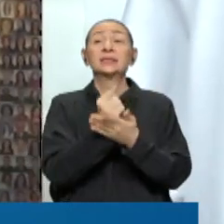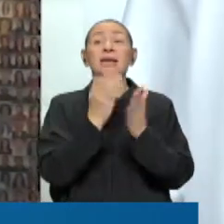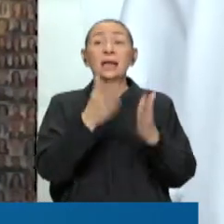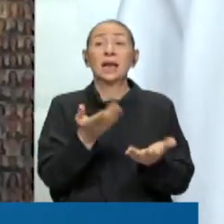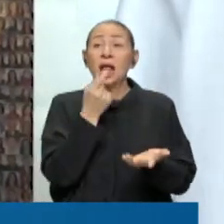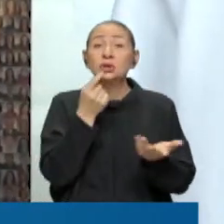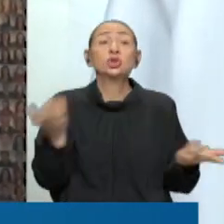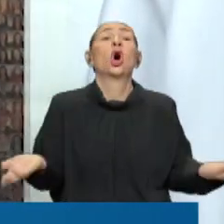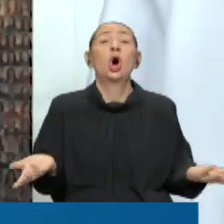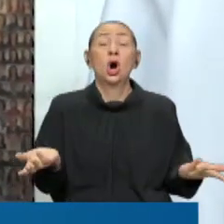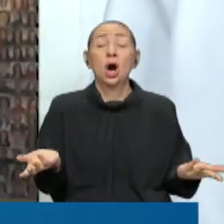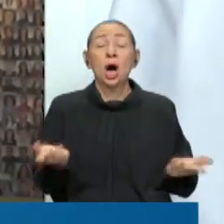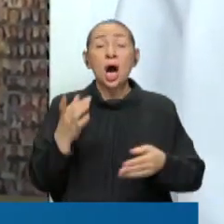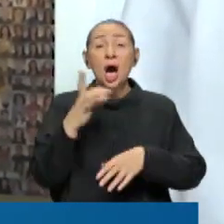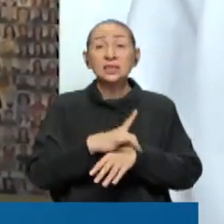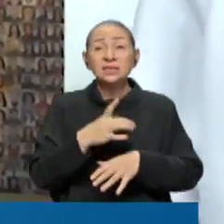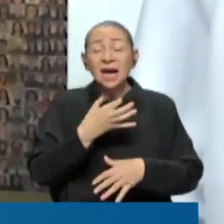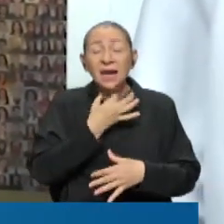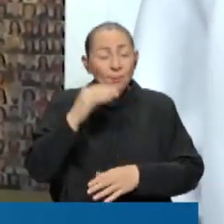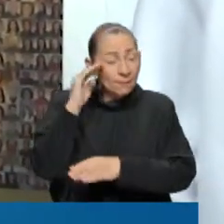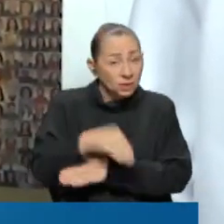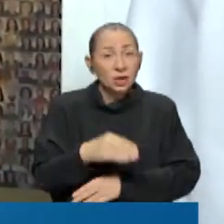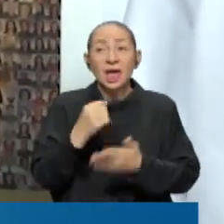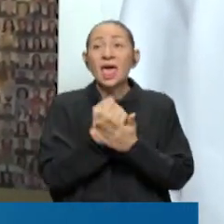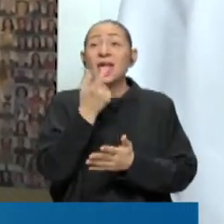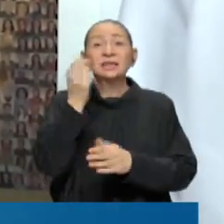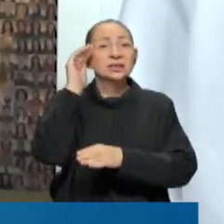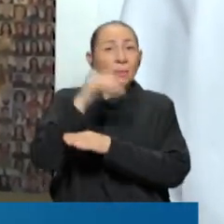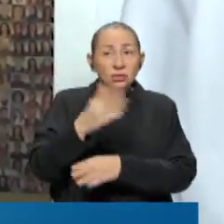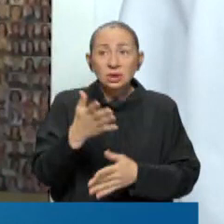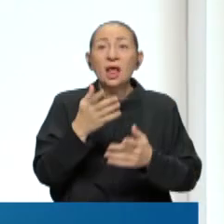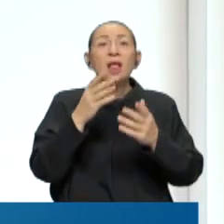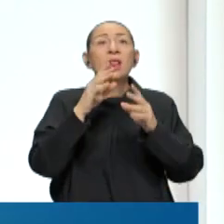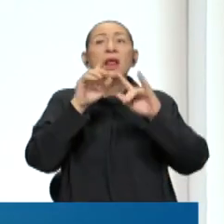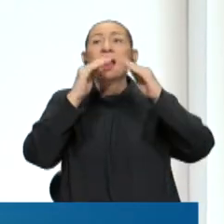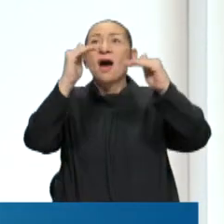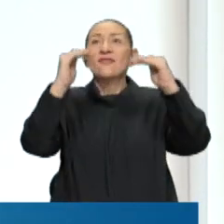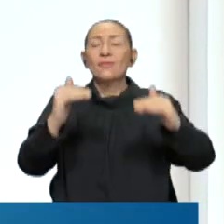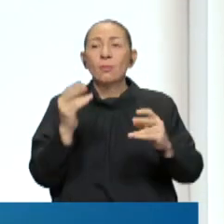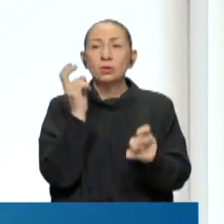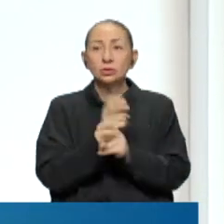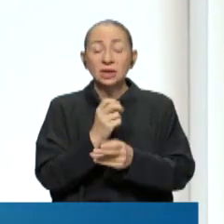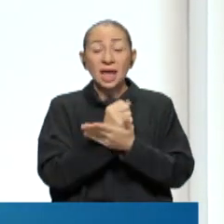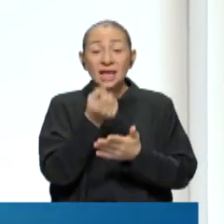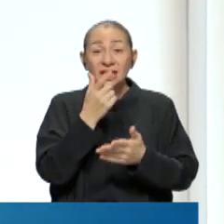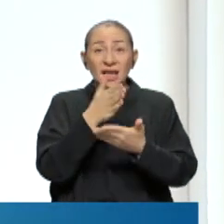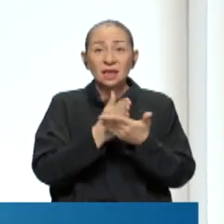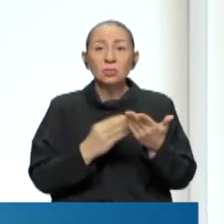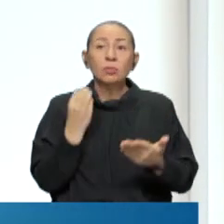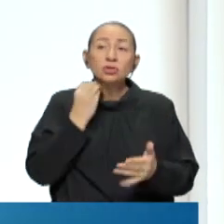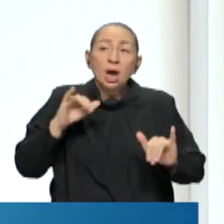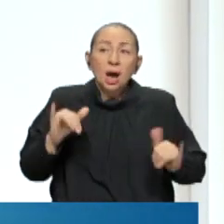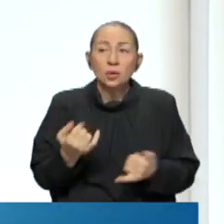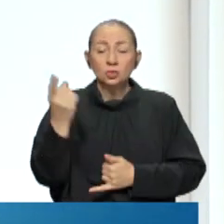hala ilaç bulamıyorum hasta mağdur Eczacı mağdur raflar delik deşik boş